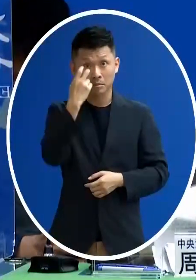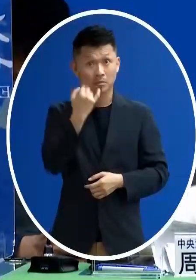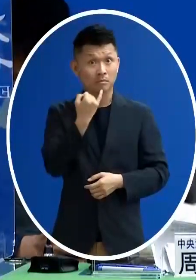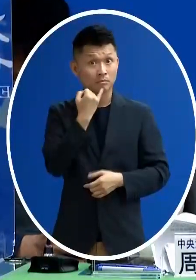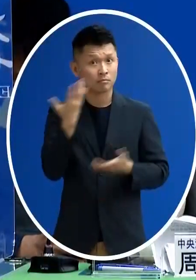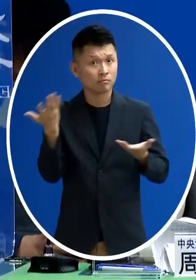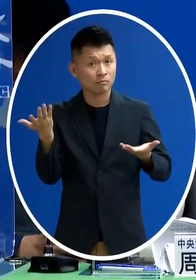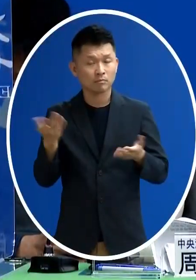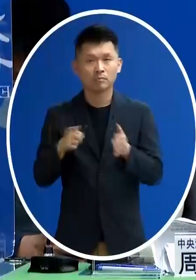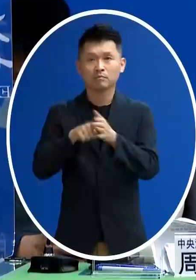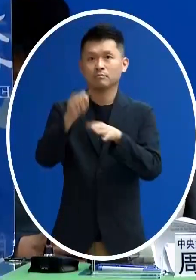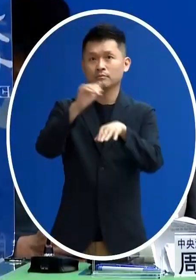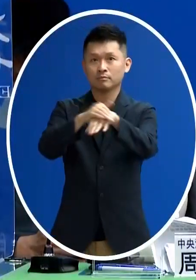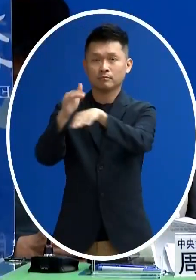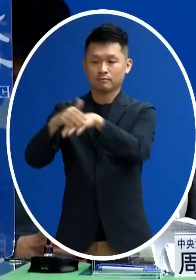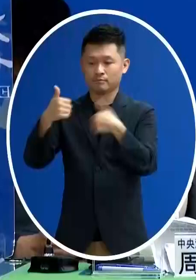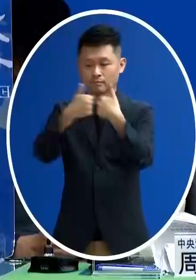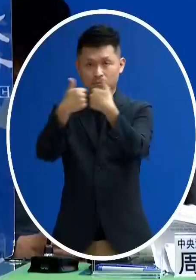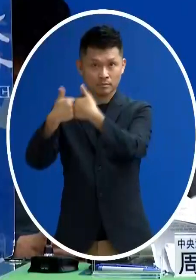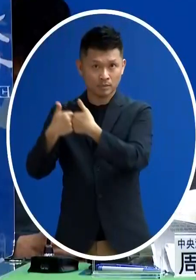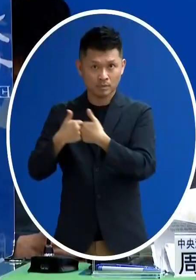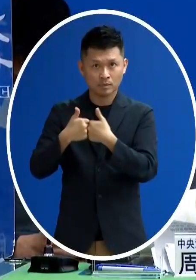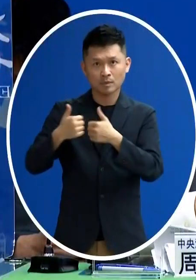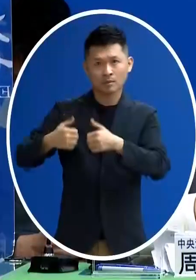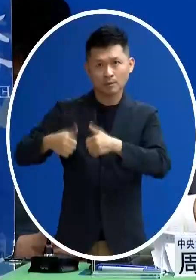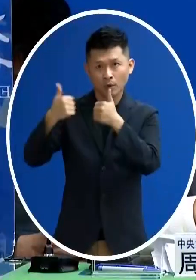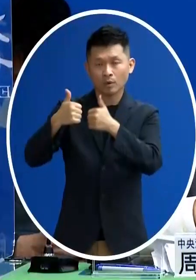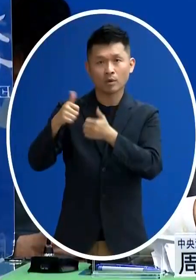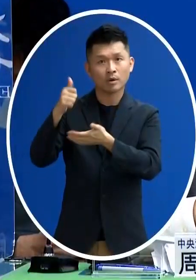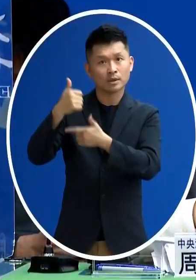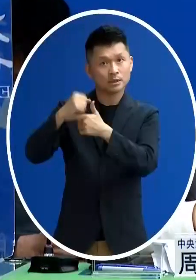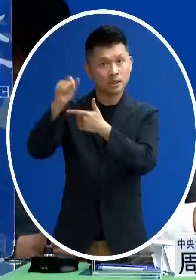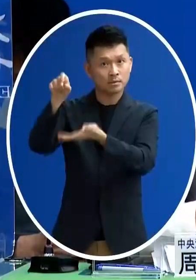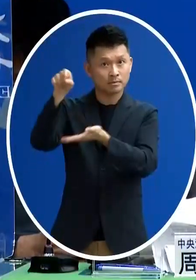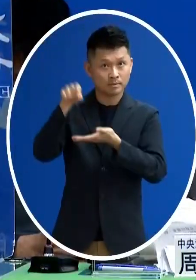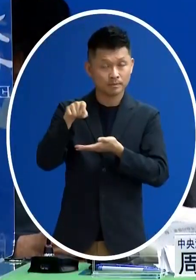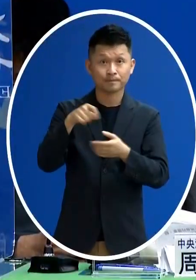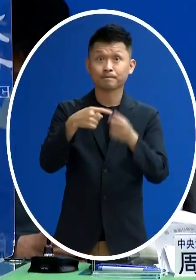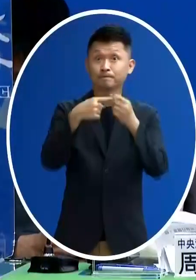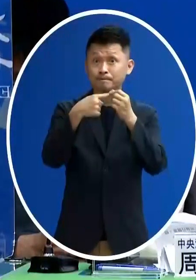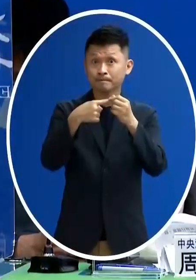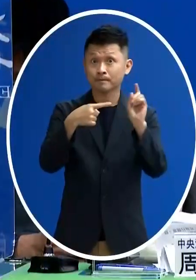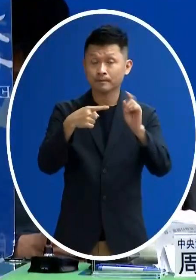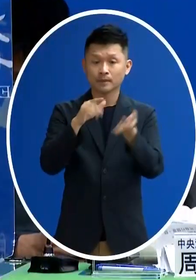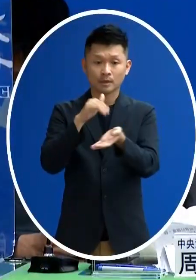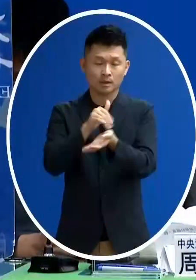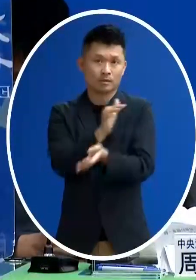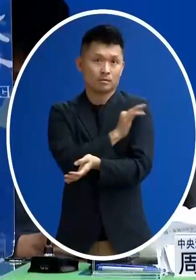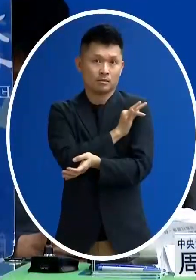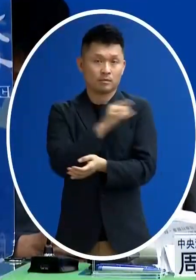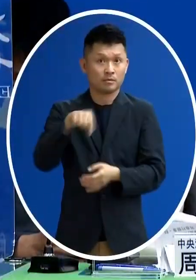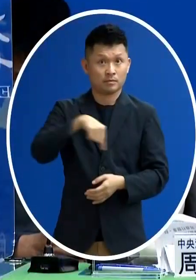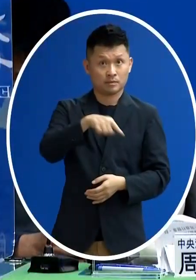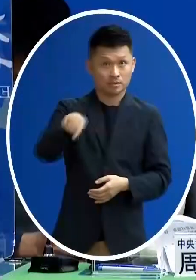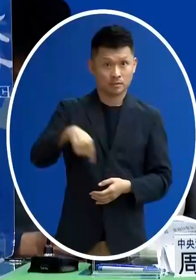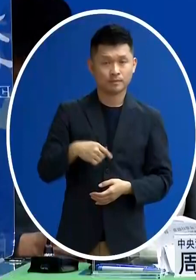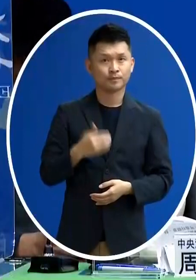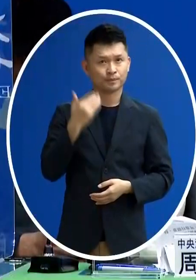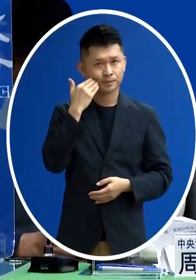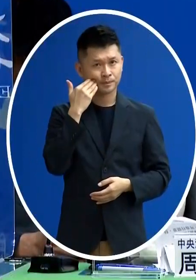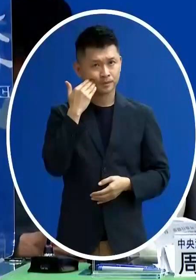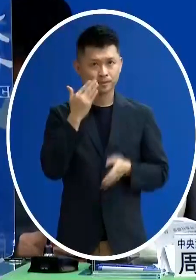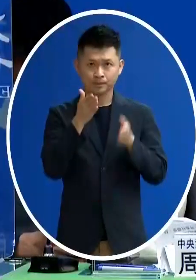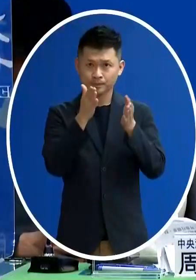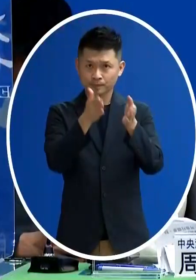这个专家开会，那有做了这样建议啊。第一个当然就是医师人员如果针对